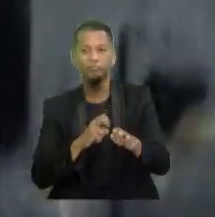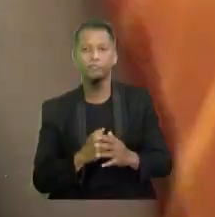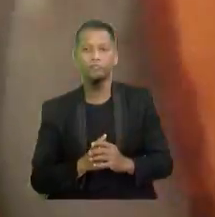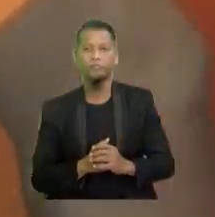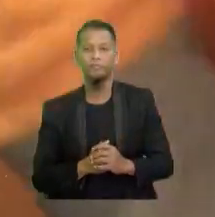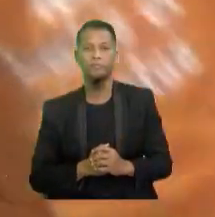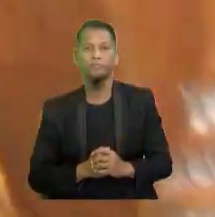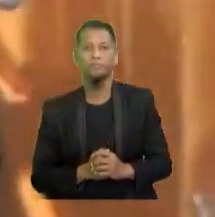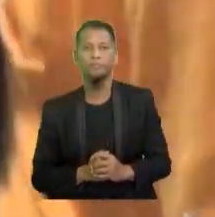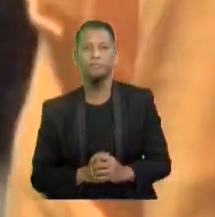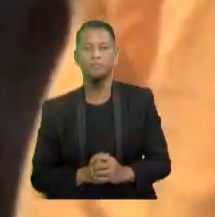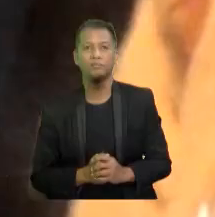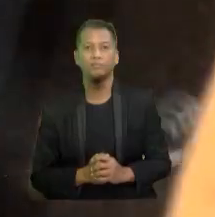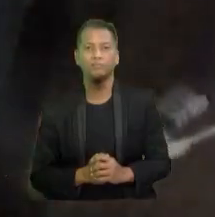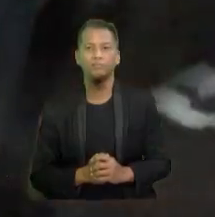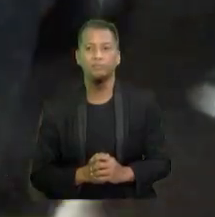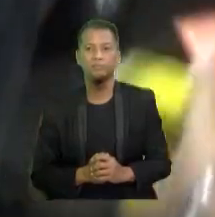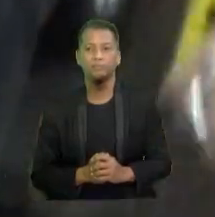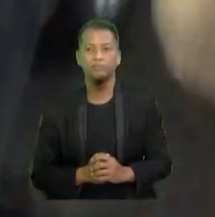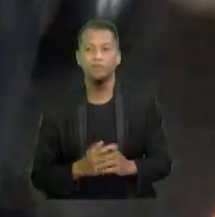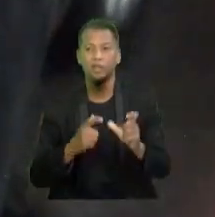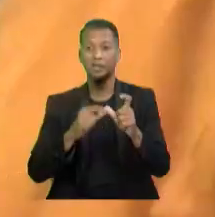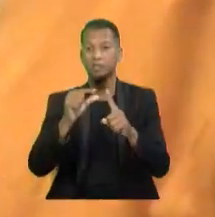Operasional SPBU sempat dihentikan akibat kejadian ini.